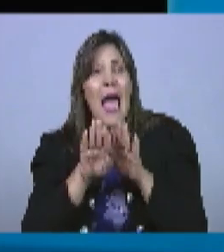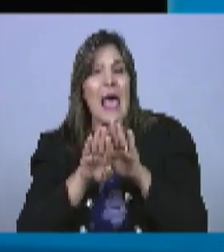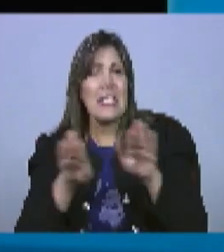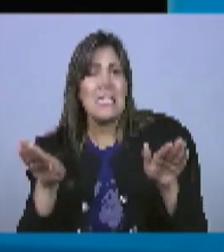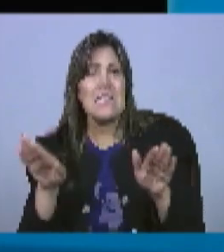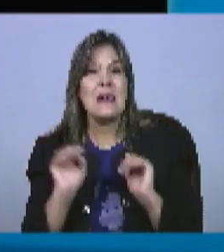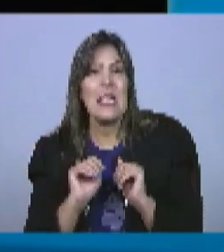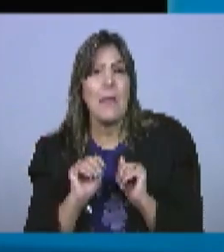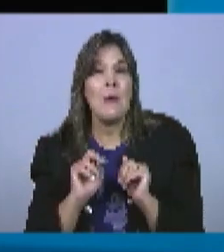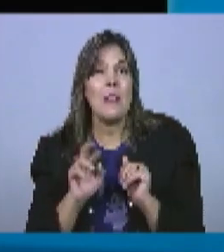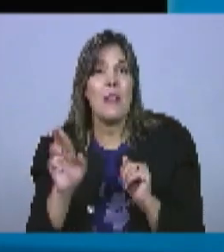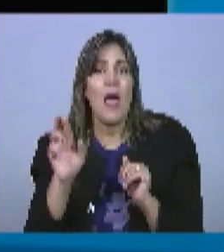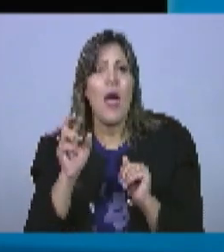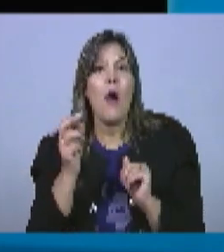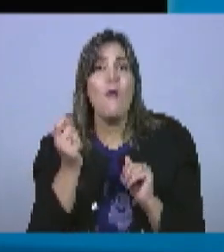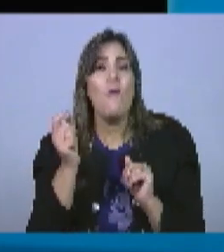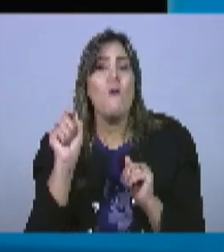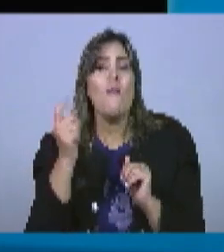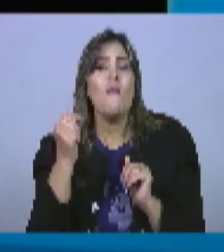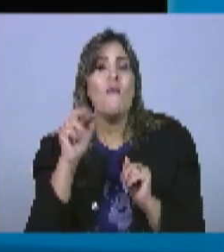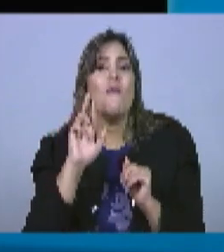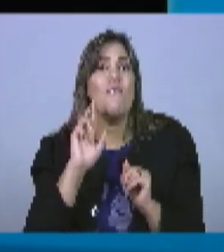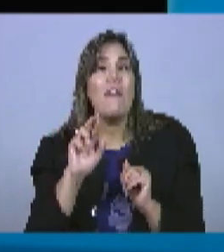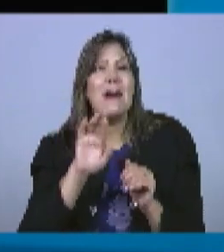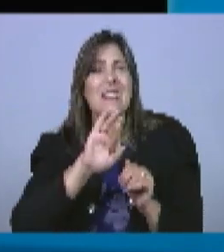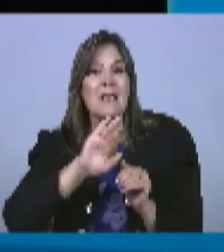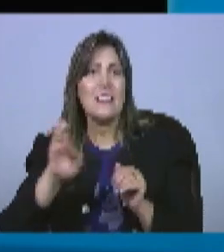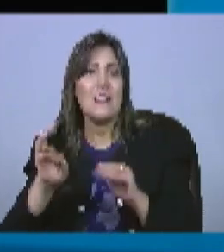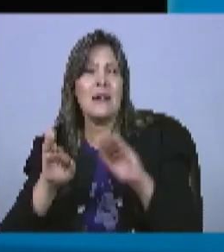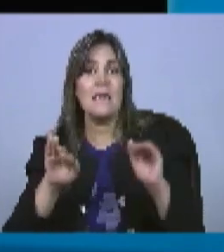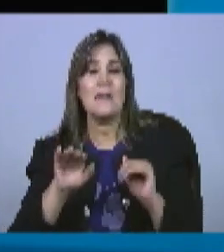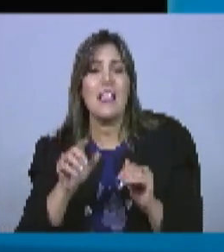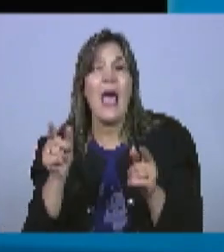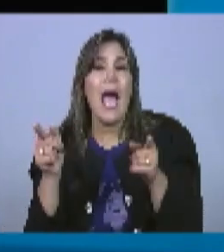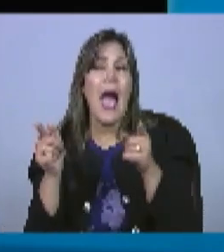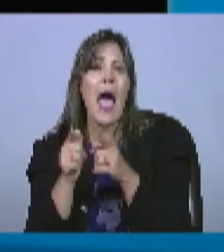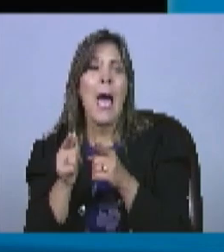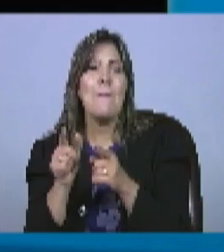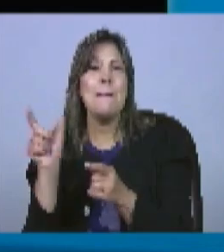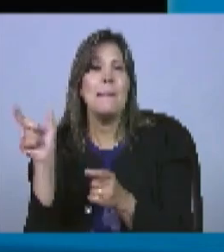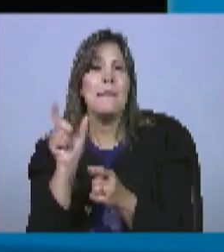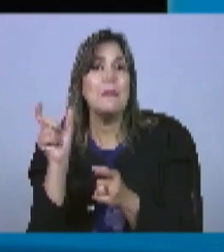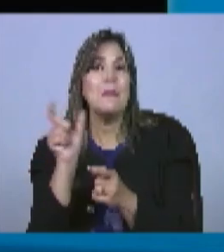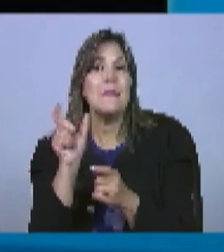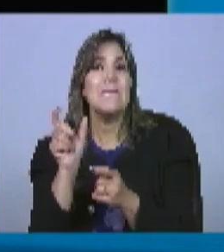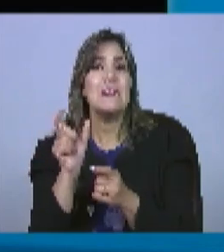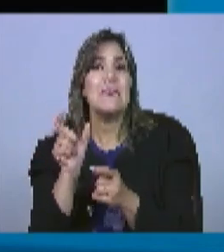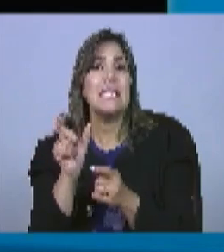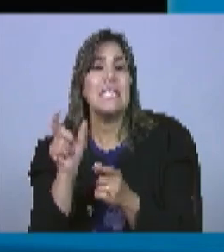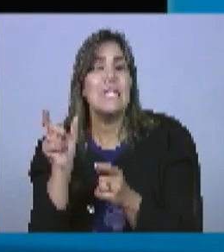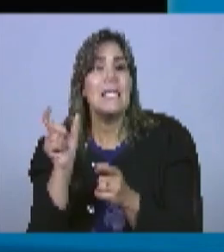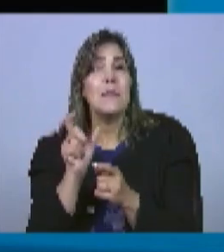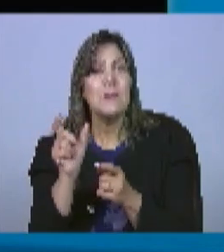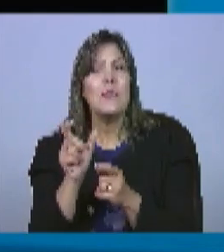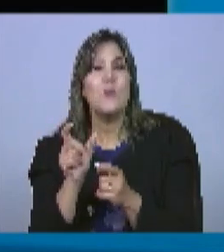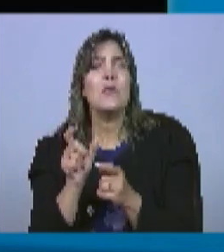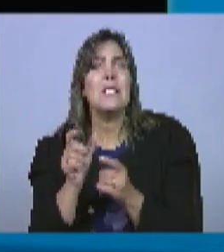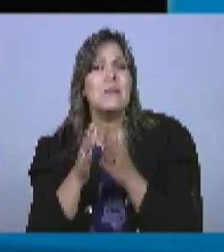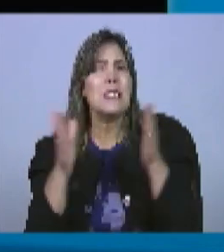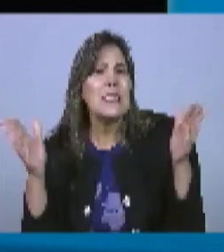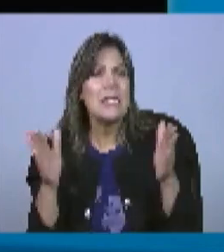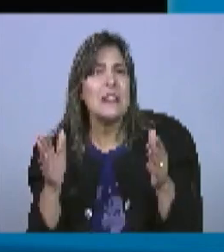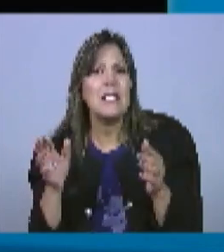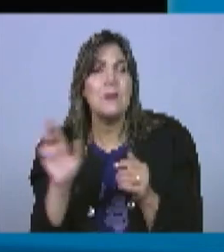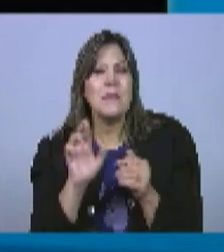الى الفرز هذا الديني هناك اغلبيه مسلمه وهناك ك اقليه قبطيه والاقليه تخدع الاغلبيه والاقليه تاخذ اكثر من